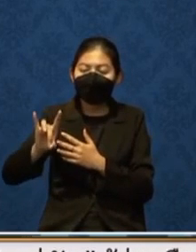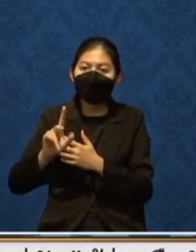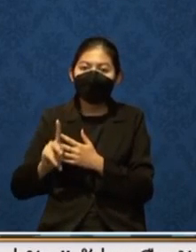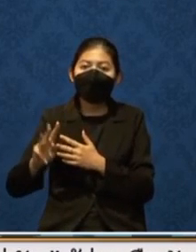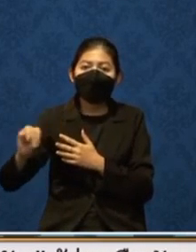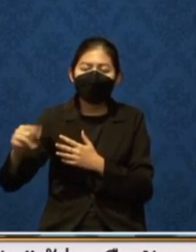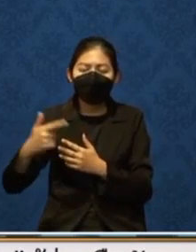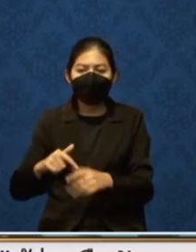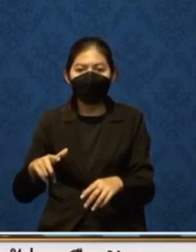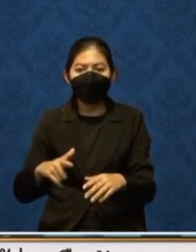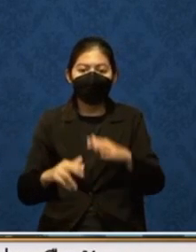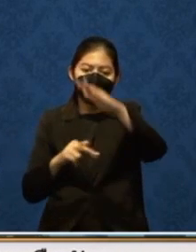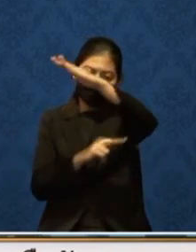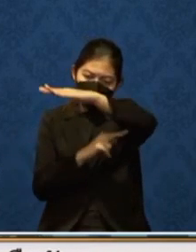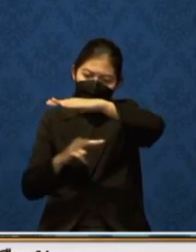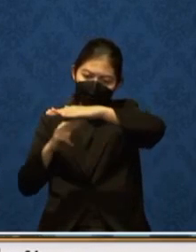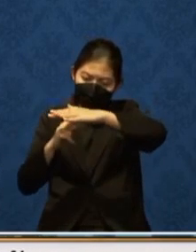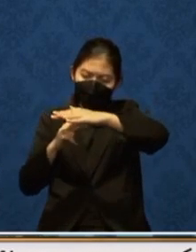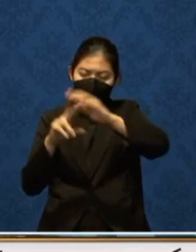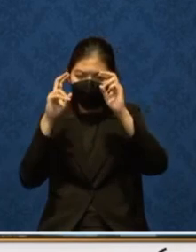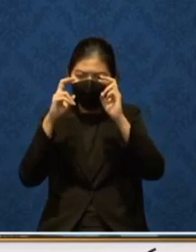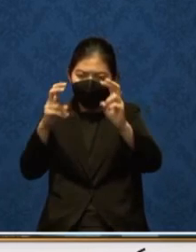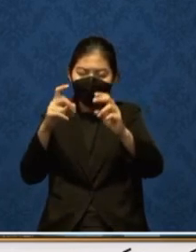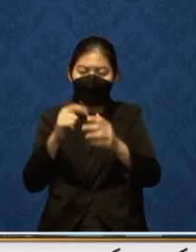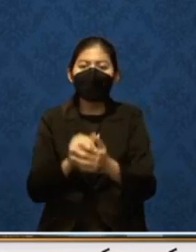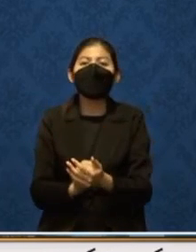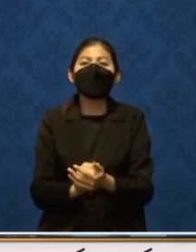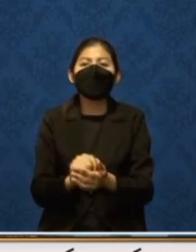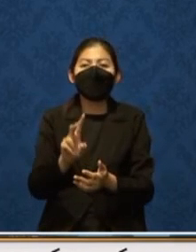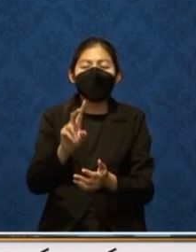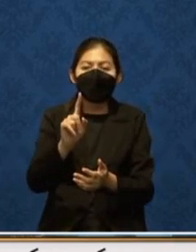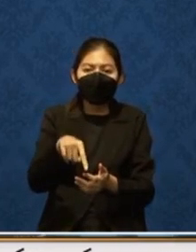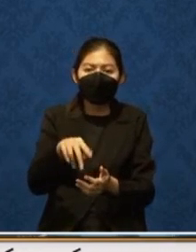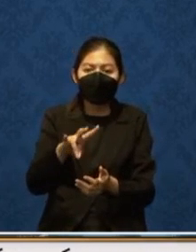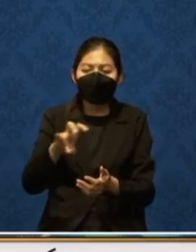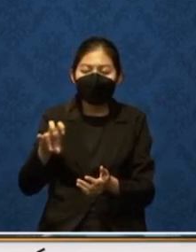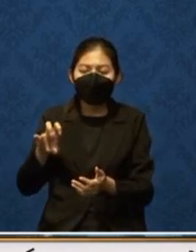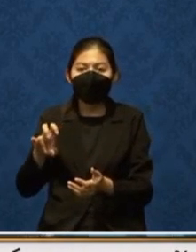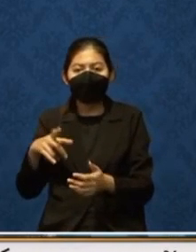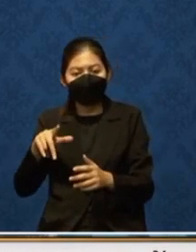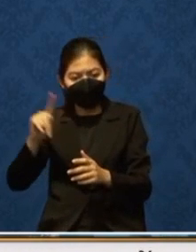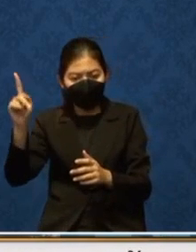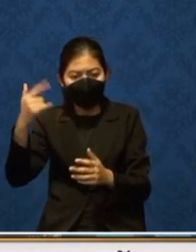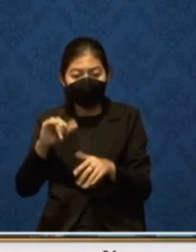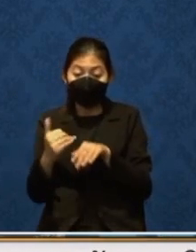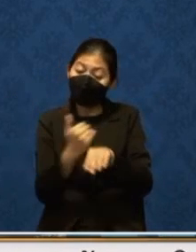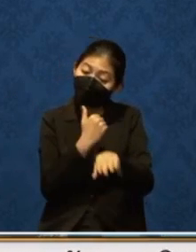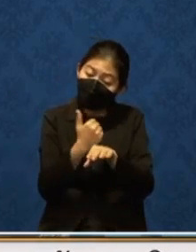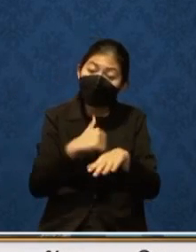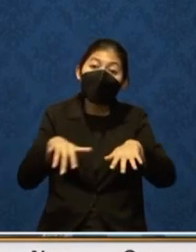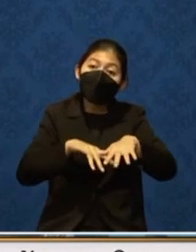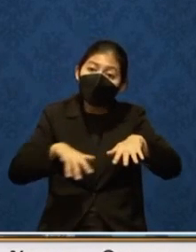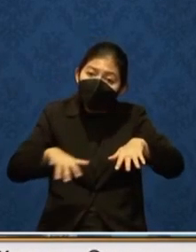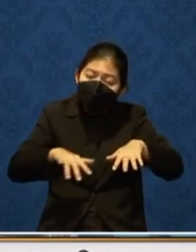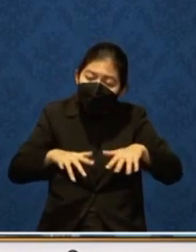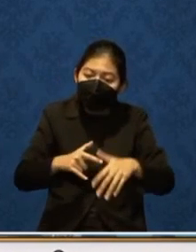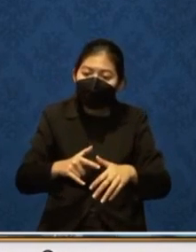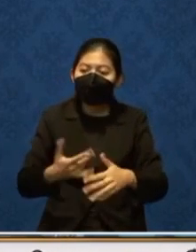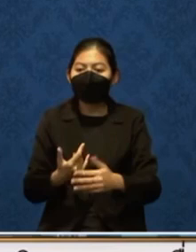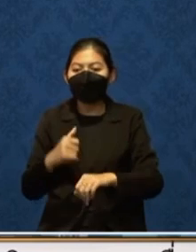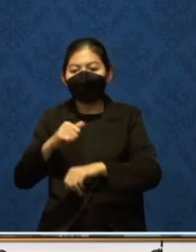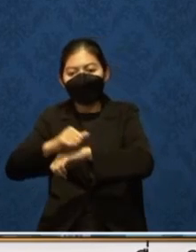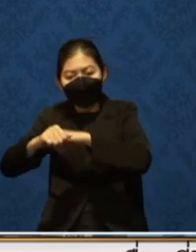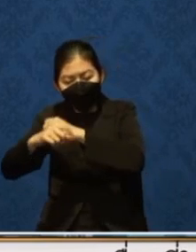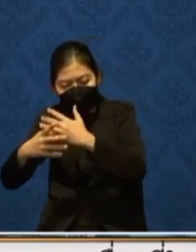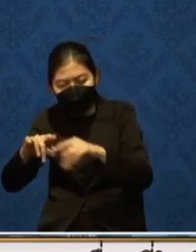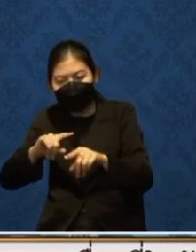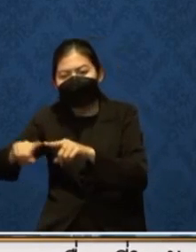อีก 6,701 กิโรเมตรนี่ยัไม่นบรวมถนนปกติธรรดาแลวก็โงสางพ้นฐานออออมากมาย